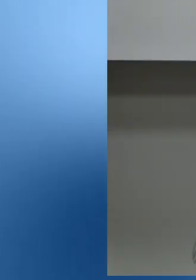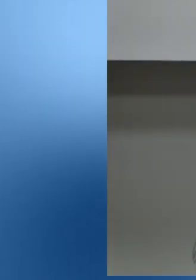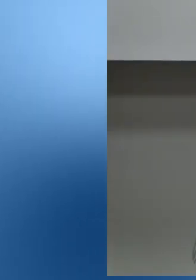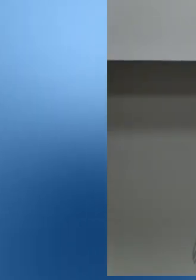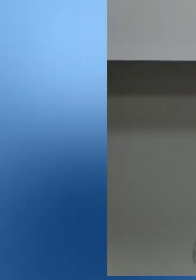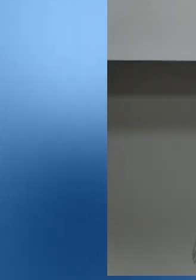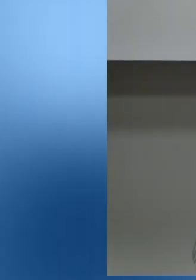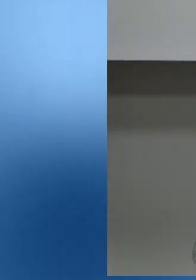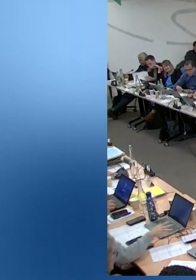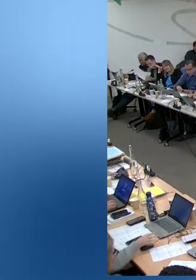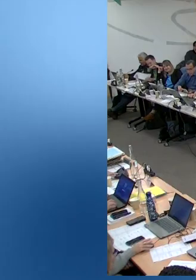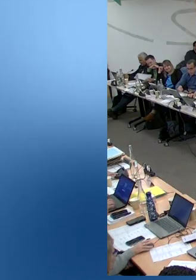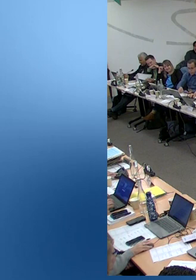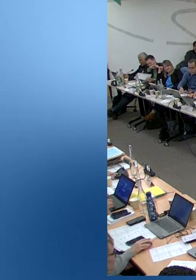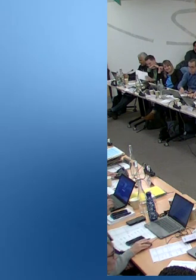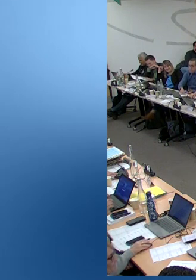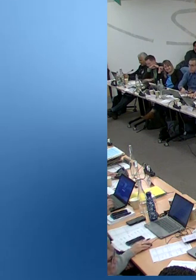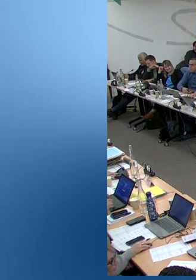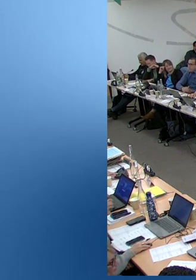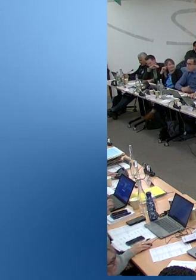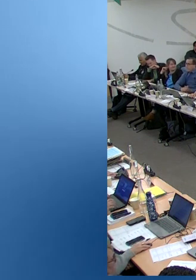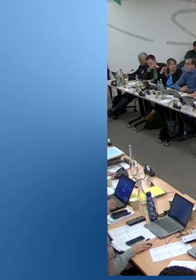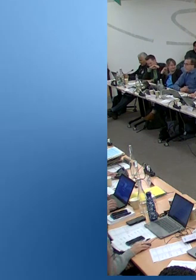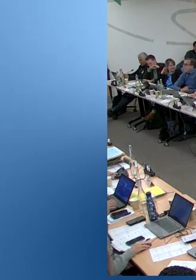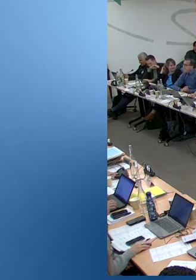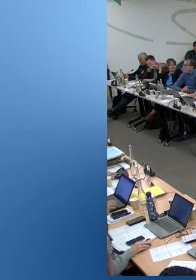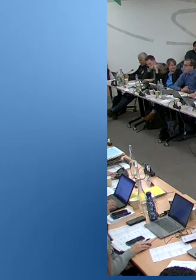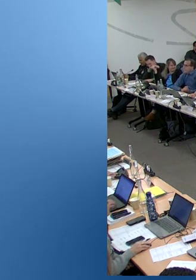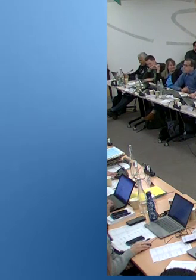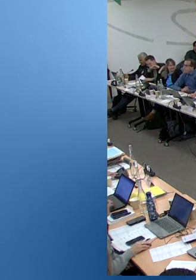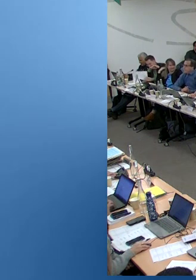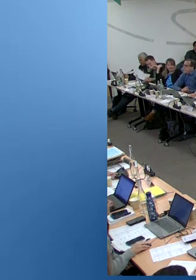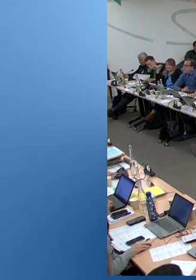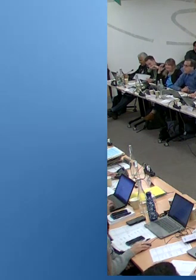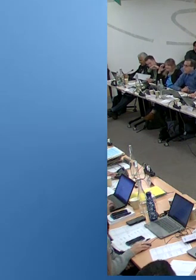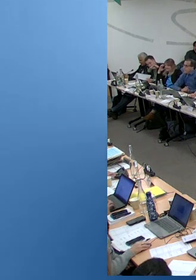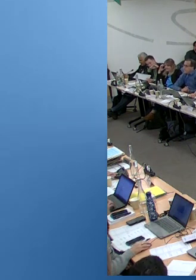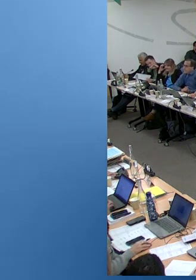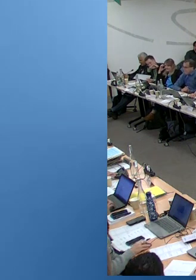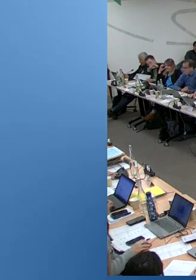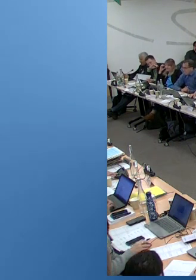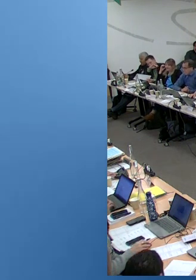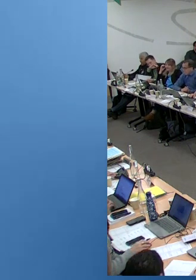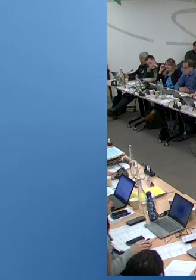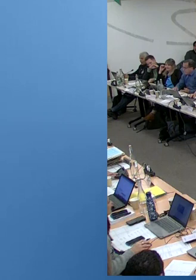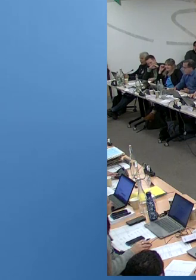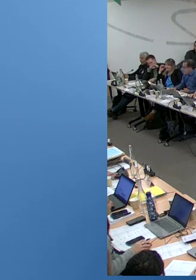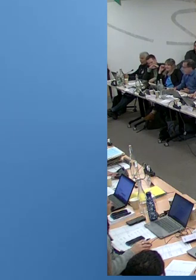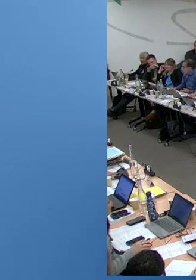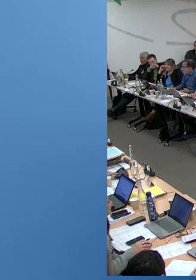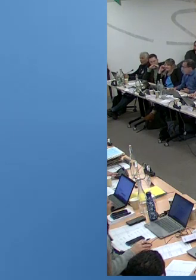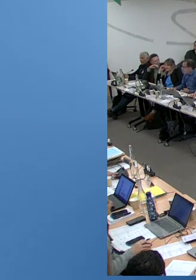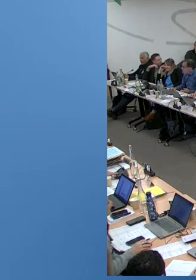Maire il est bientôt 23h et nous abordons non seulement la suite des délibérations je voudrais reposer la